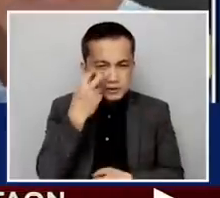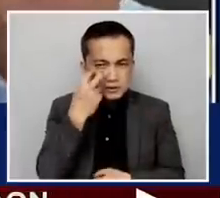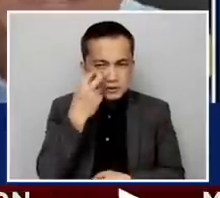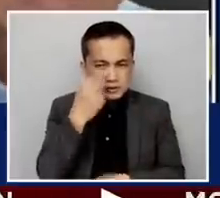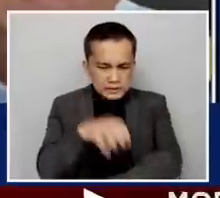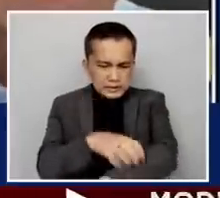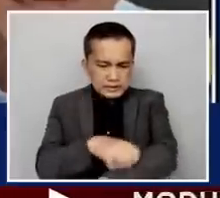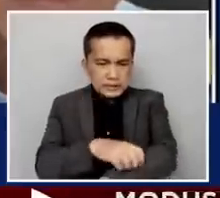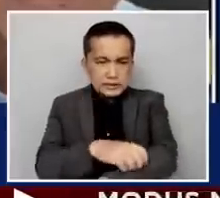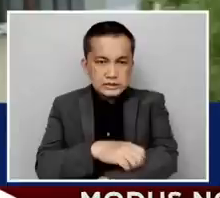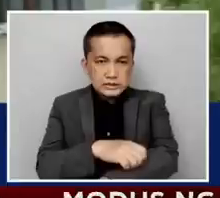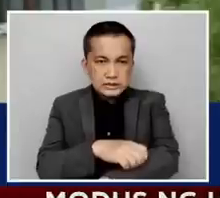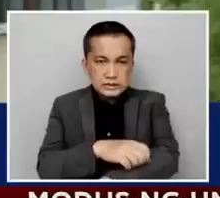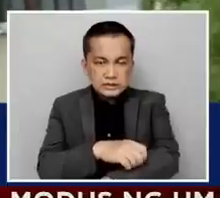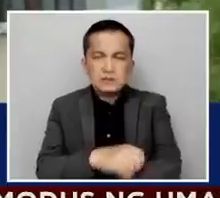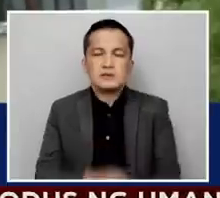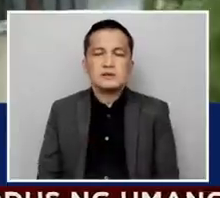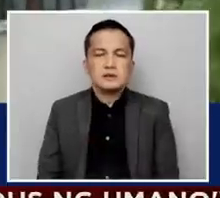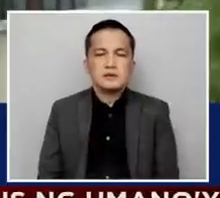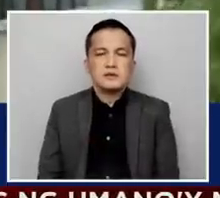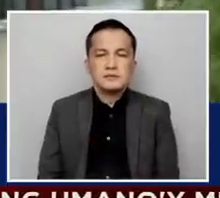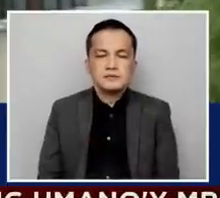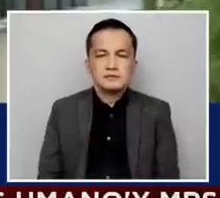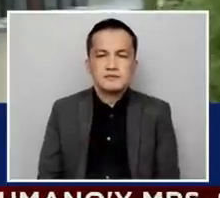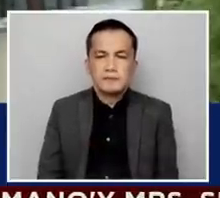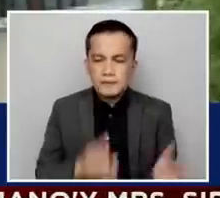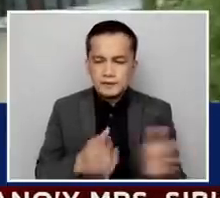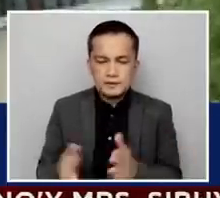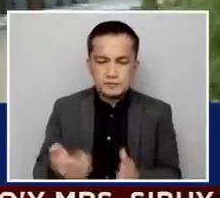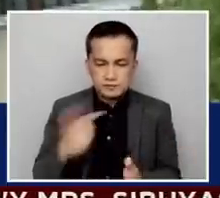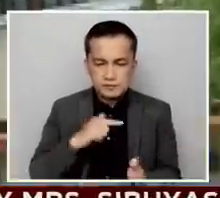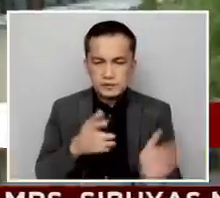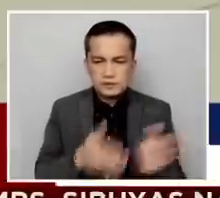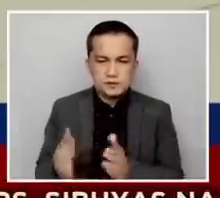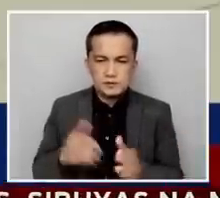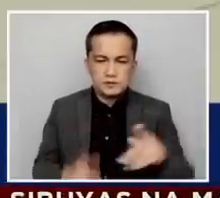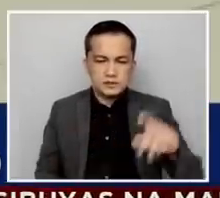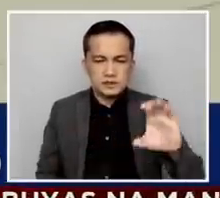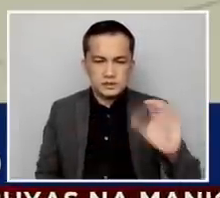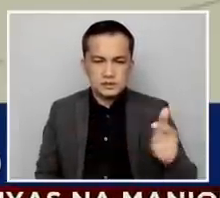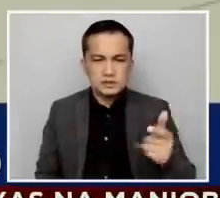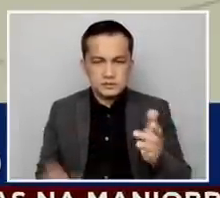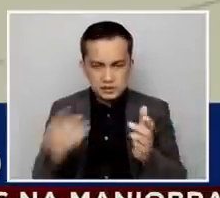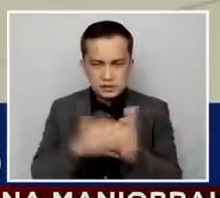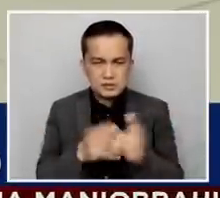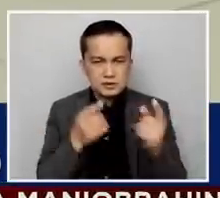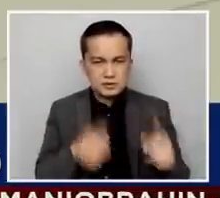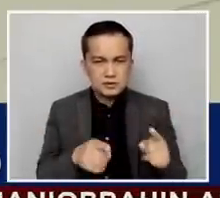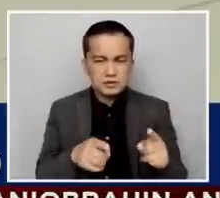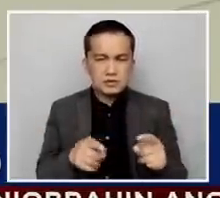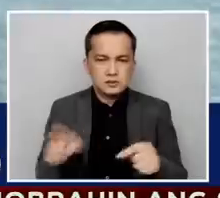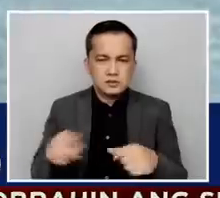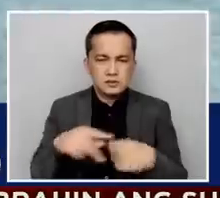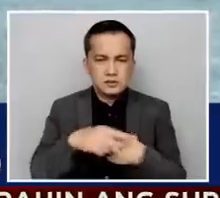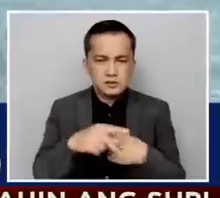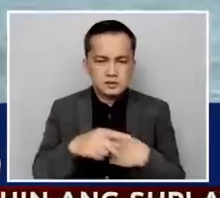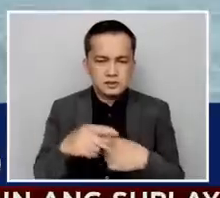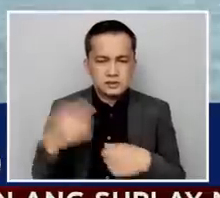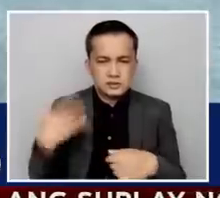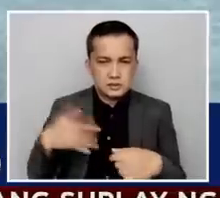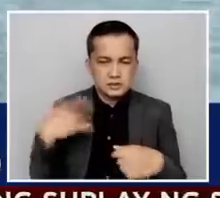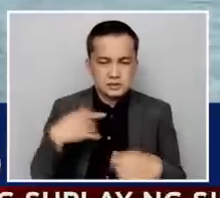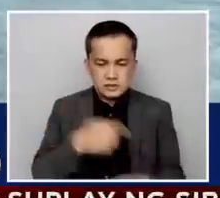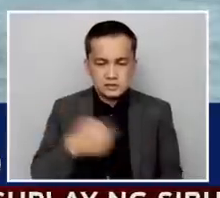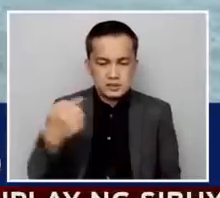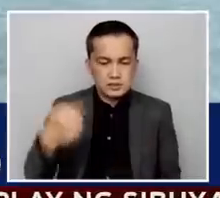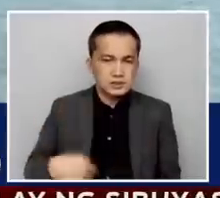itchiness, no? Yung pangangati ng balat. Naghahanda naman ang Philippine Coast Guard sangaling maulit o gawin ng permanenteng taktika ng Chinese Coast